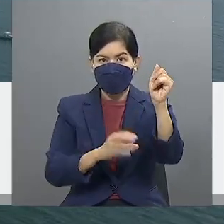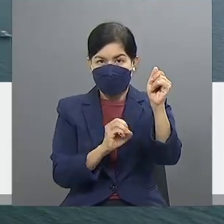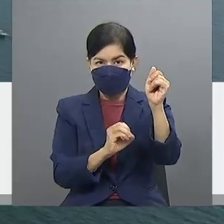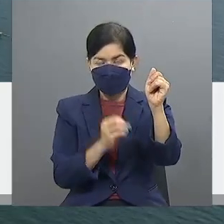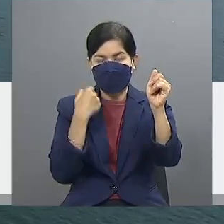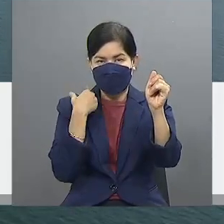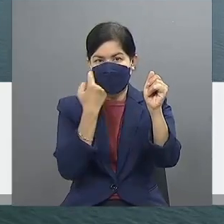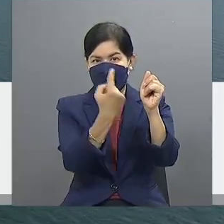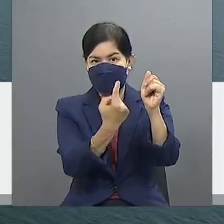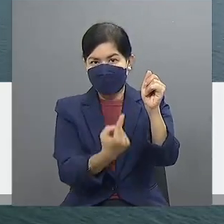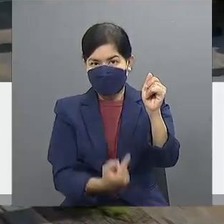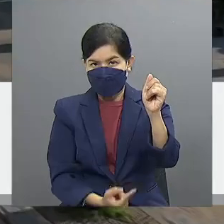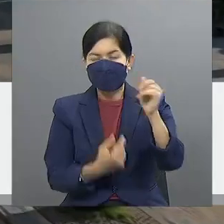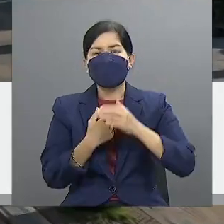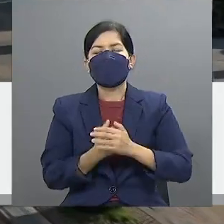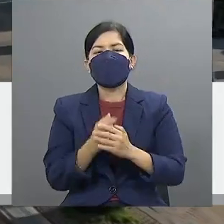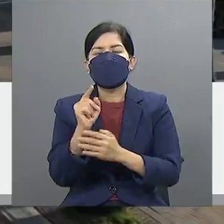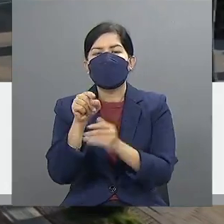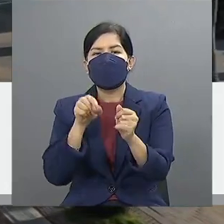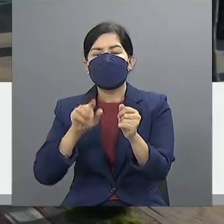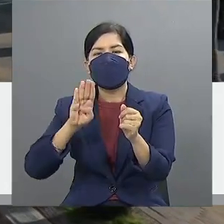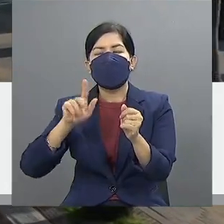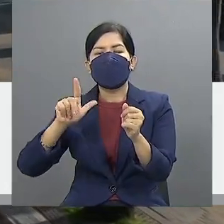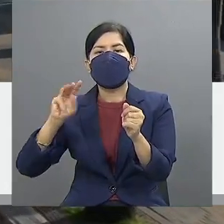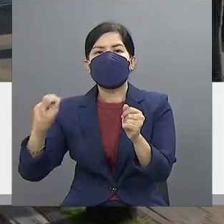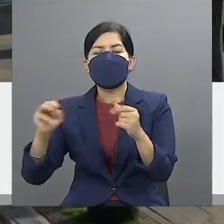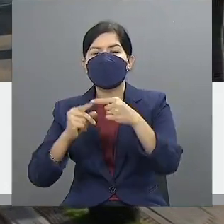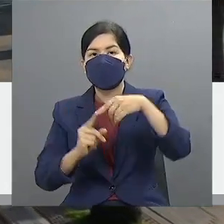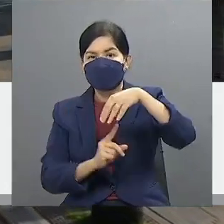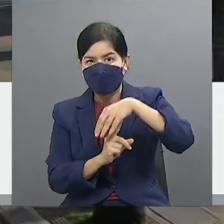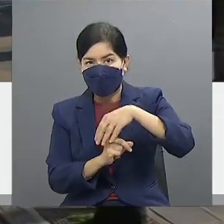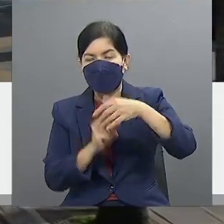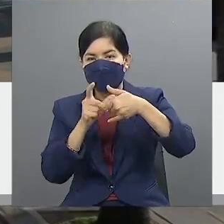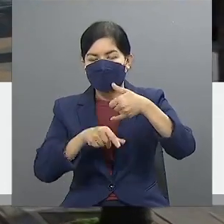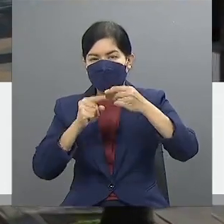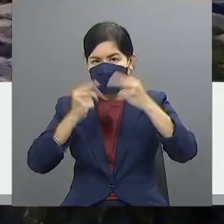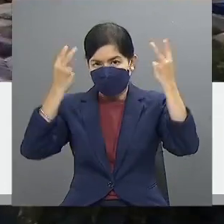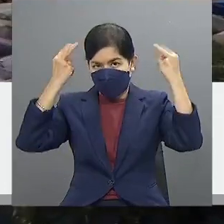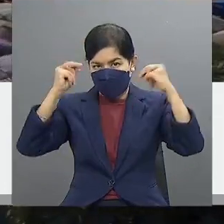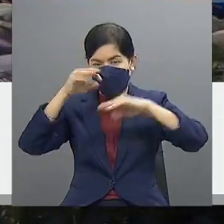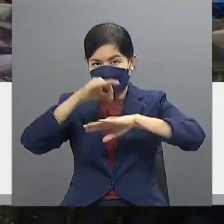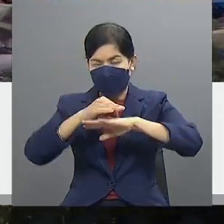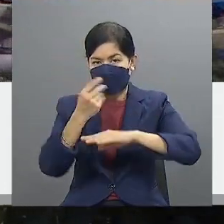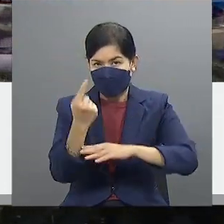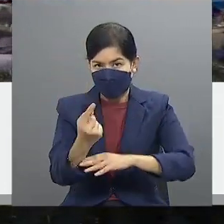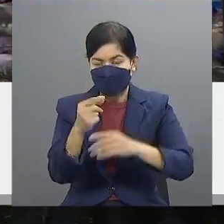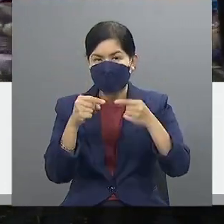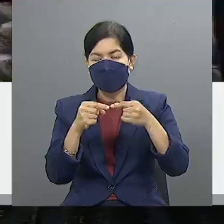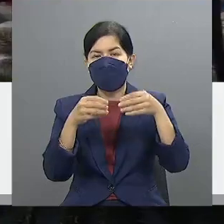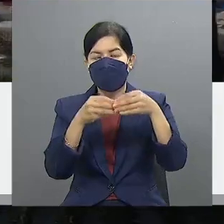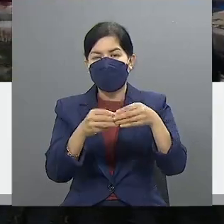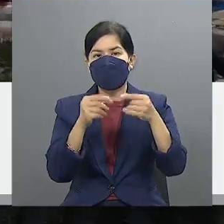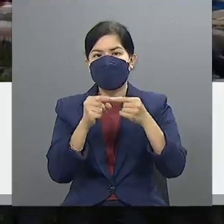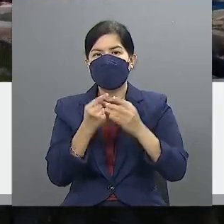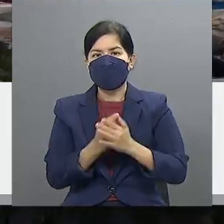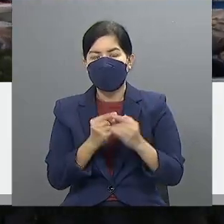ที่พัทยาอำเภอบางละมุงจังหวัดชลบุรีจะมีนายกเมืองพัทยา1คนสมาชิกสภาเมืองพัทยา4เขตเลือกตั้งสมาชิ